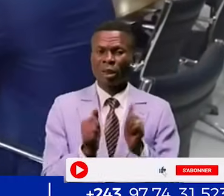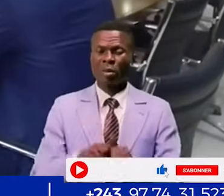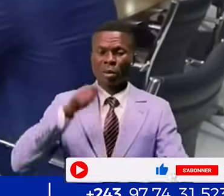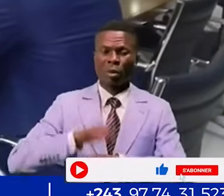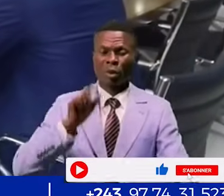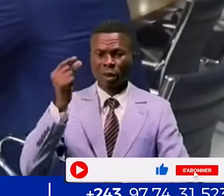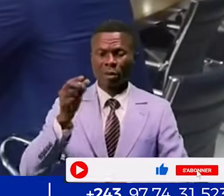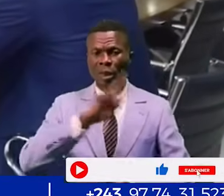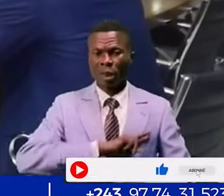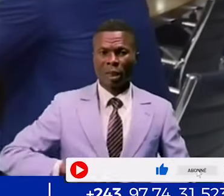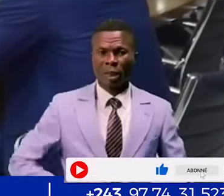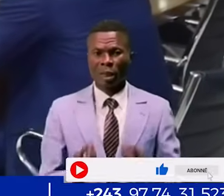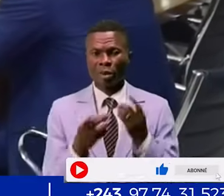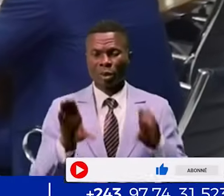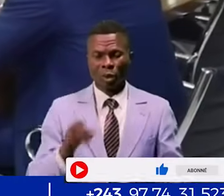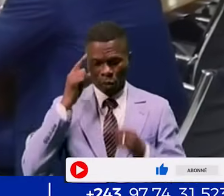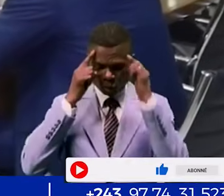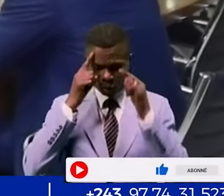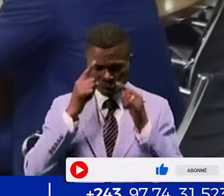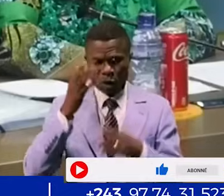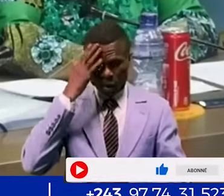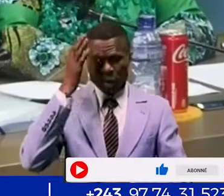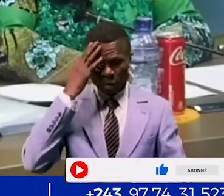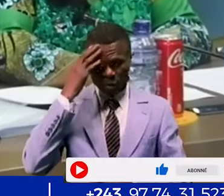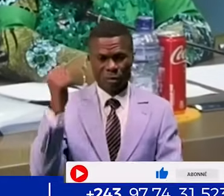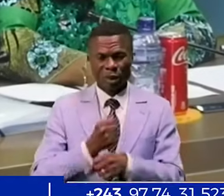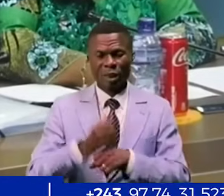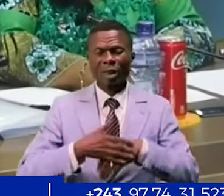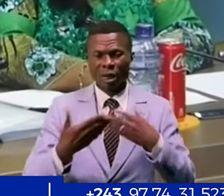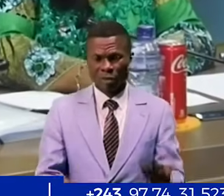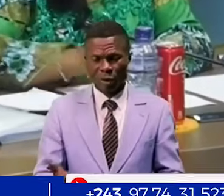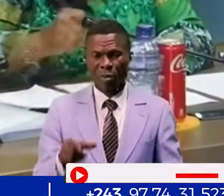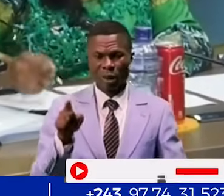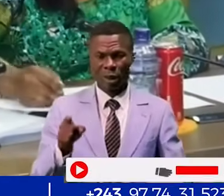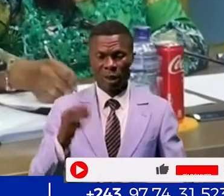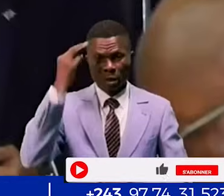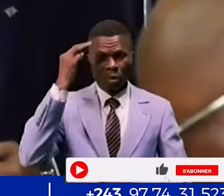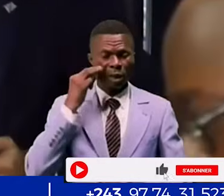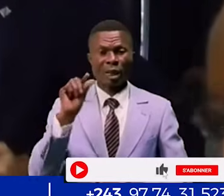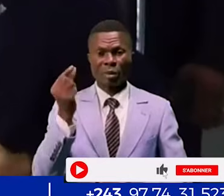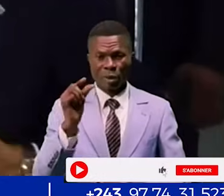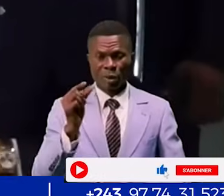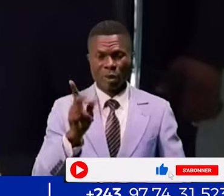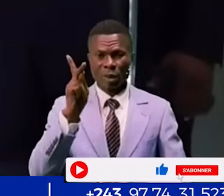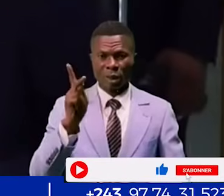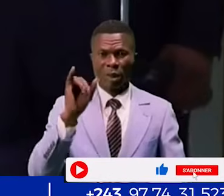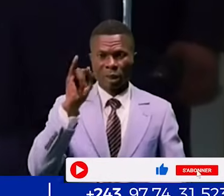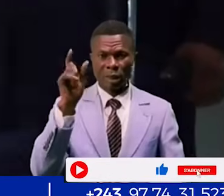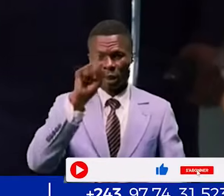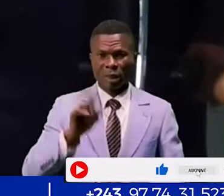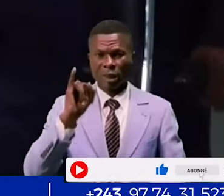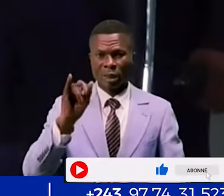miniers de la RDC. Soucieux de s'imprégner du fonctionnement de ses services, le ministre des Mines, Kizito